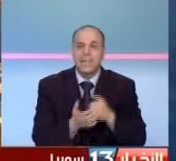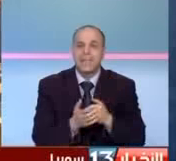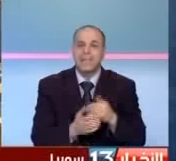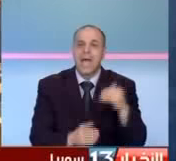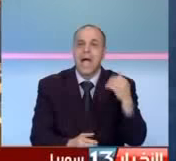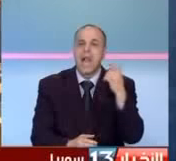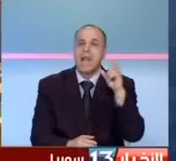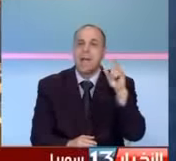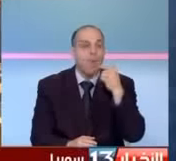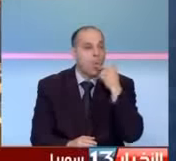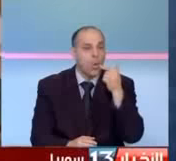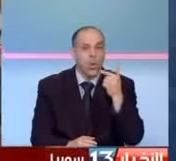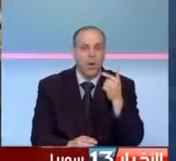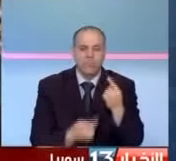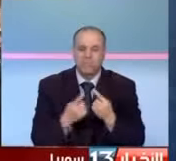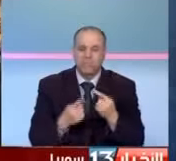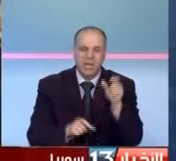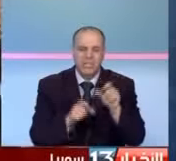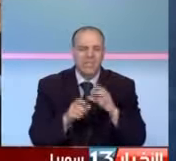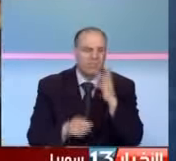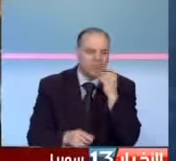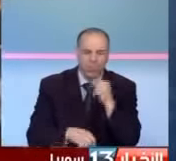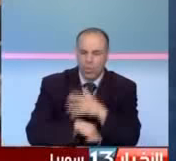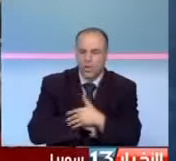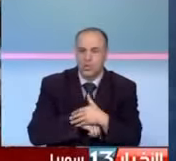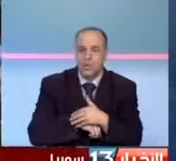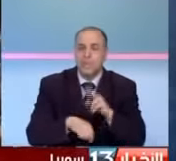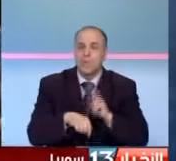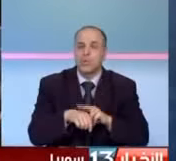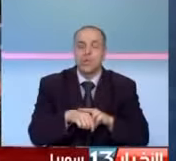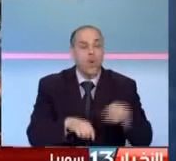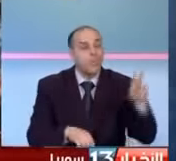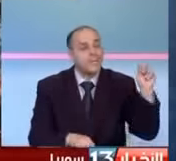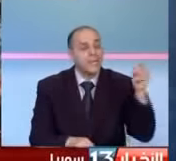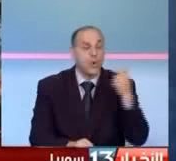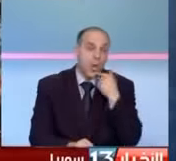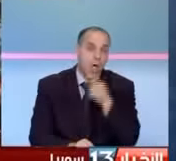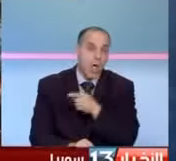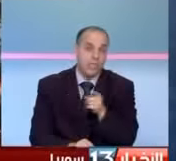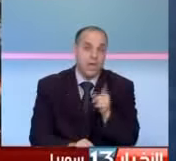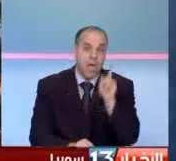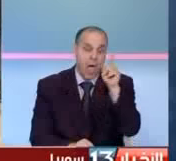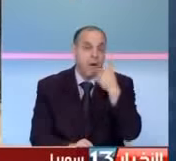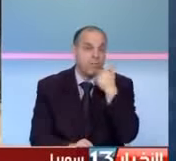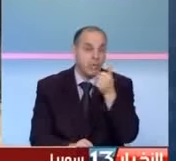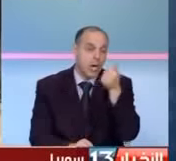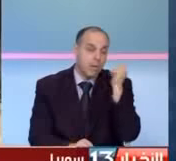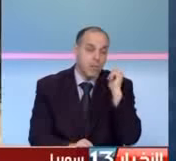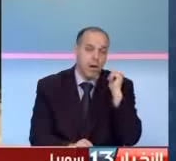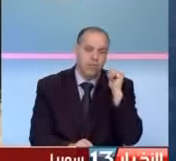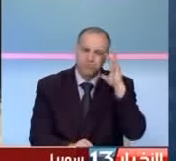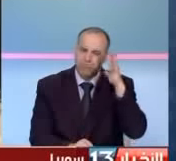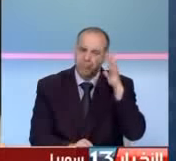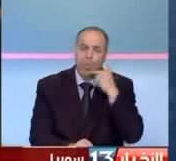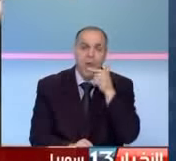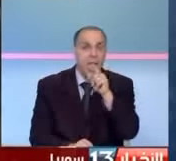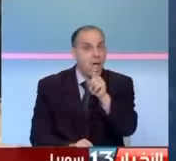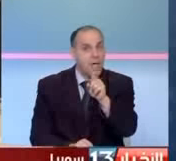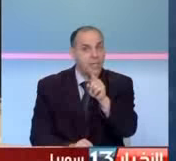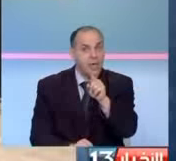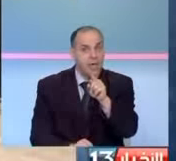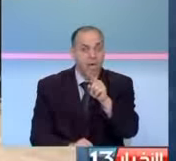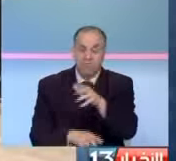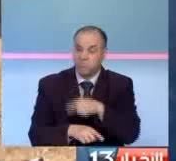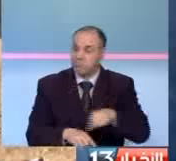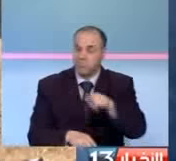حلب شرقا وضعا إنسانيا مترديا، مثل مبعث انشغال الأمم المتحدة التي أعربت أمس عن قلقها البالغ إزاء